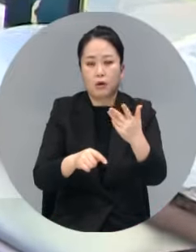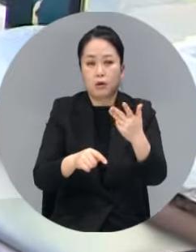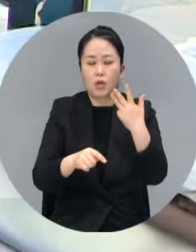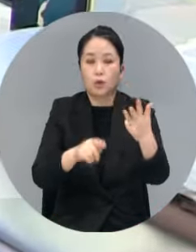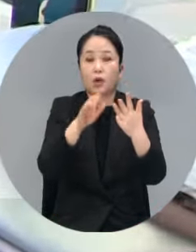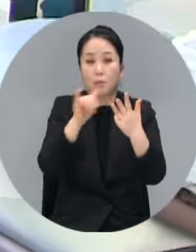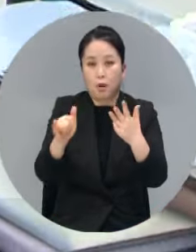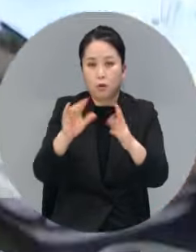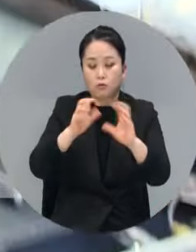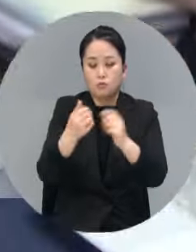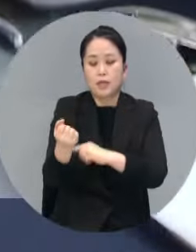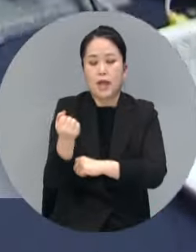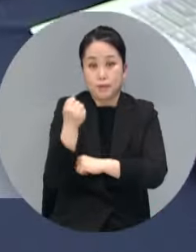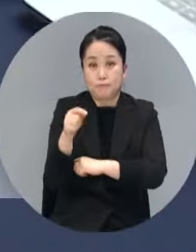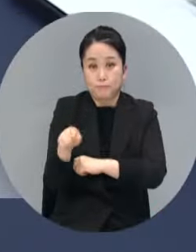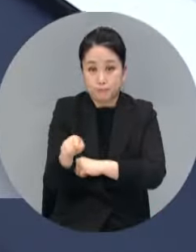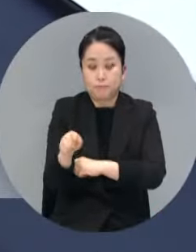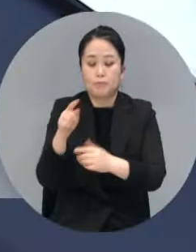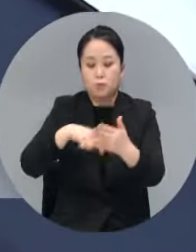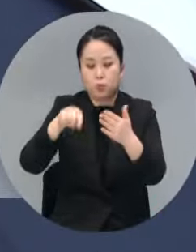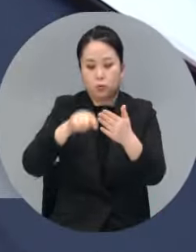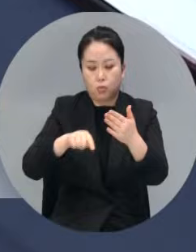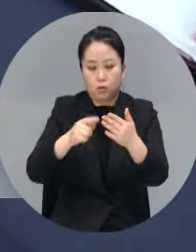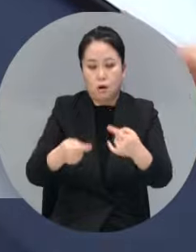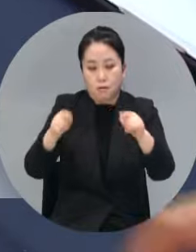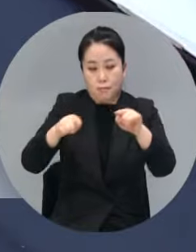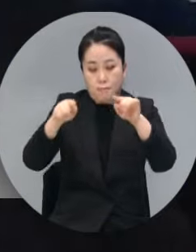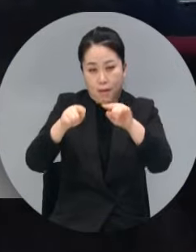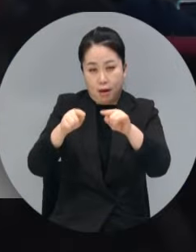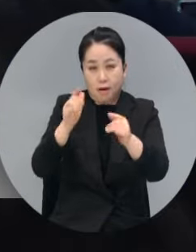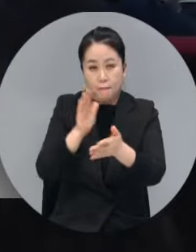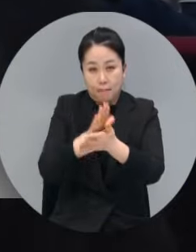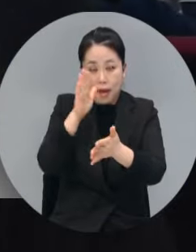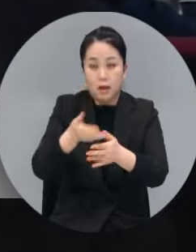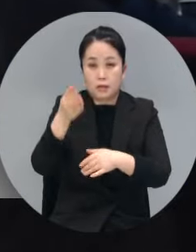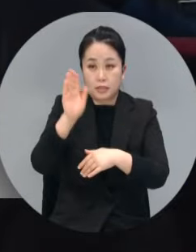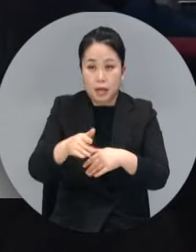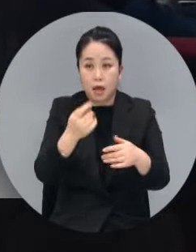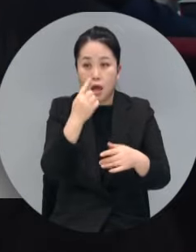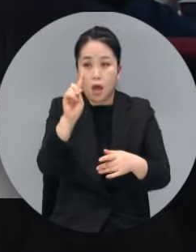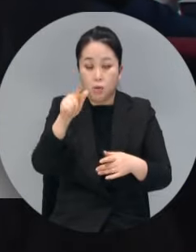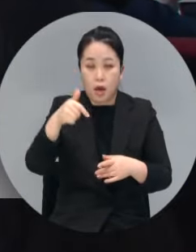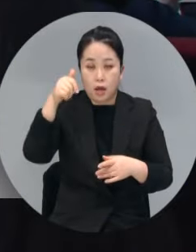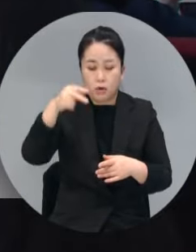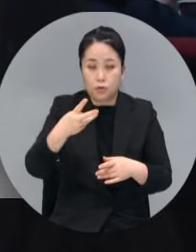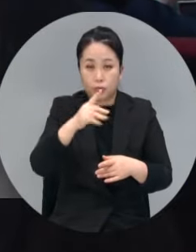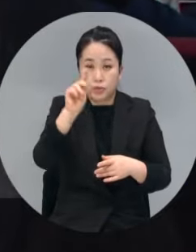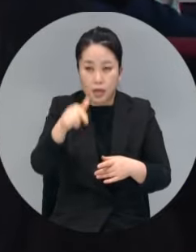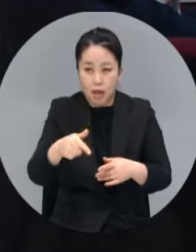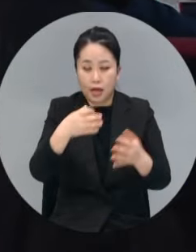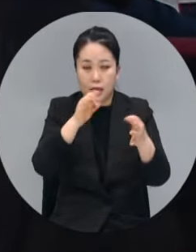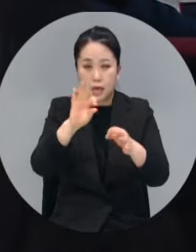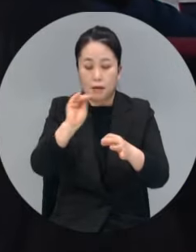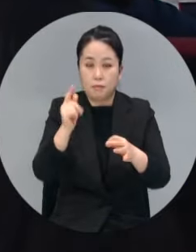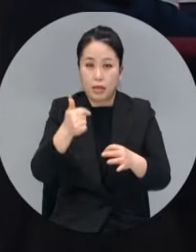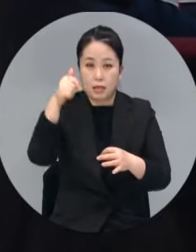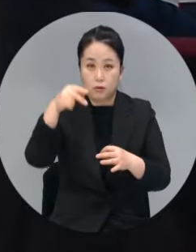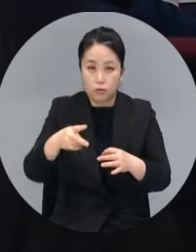치열한 공천 경쟁이 진행되고 있는 가운데 곽규택, 김인규, 이영풍 후보 간 3인 경선이